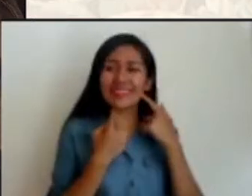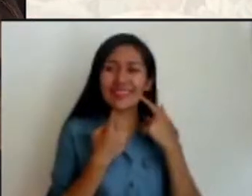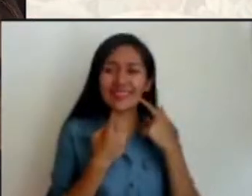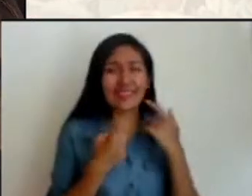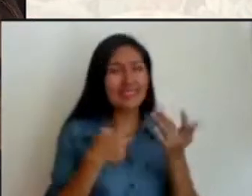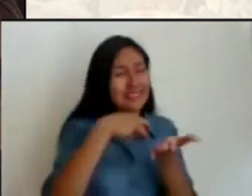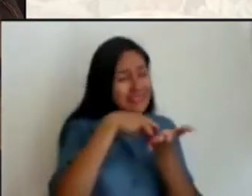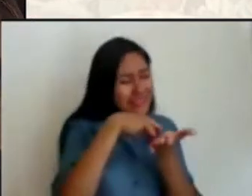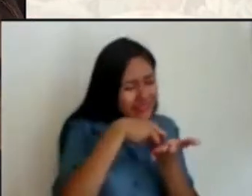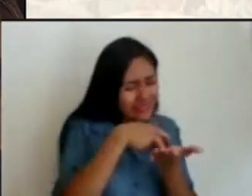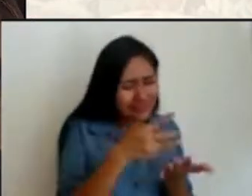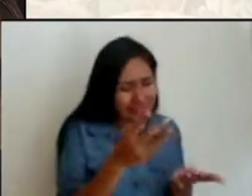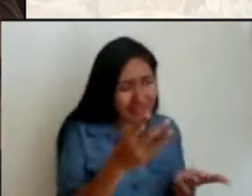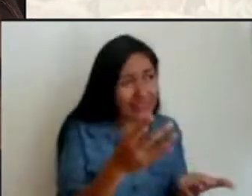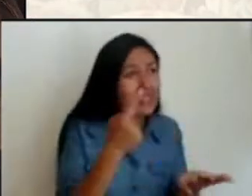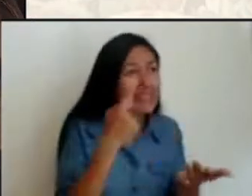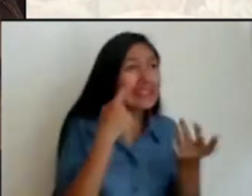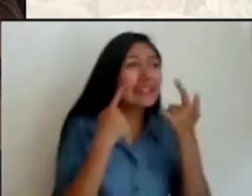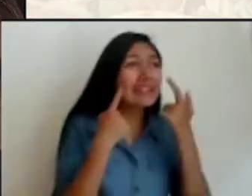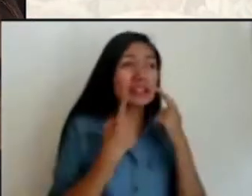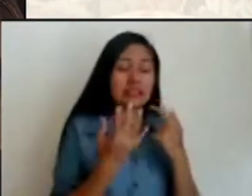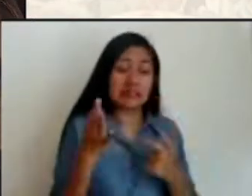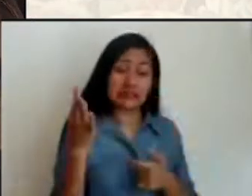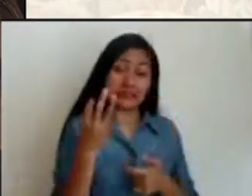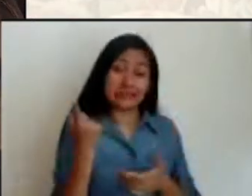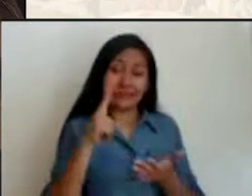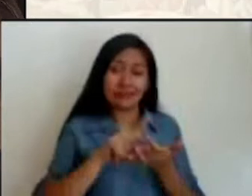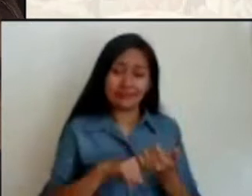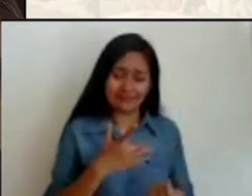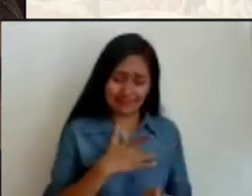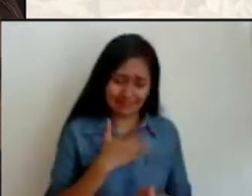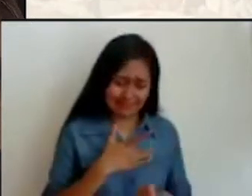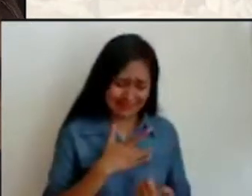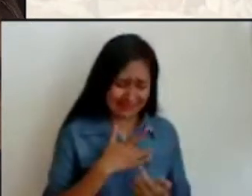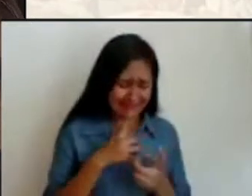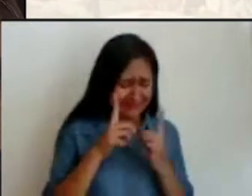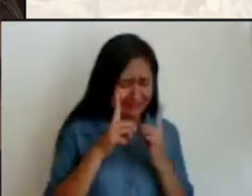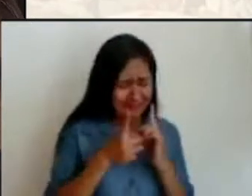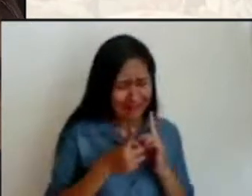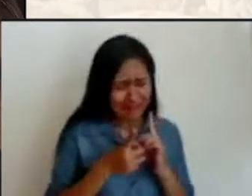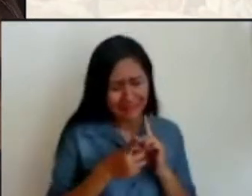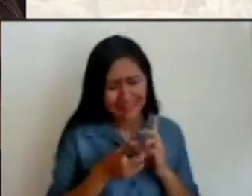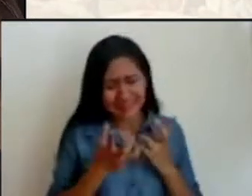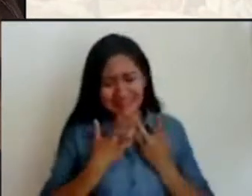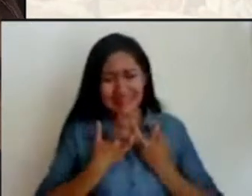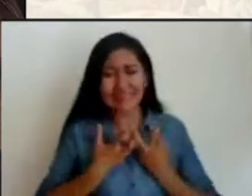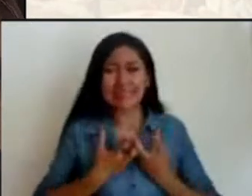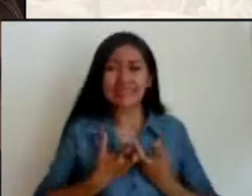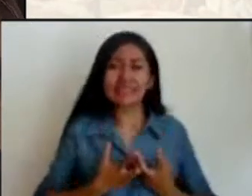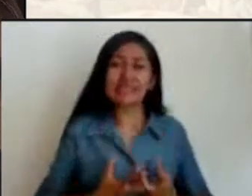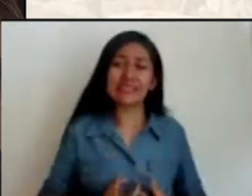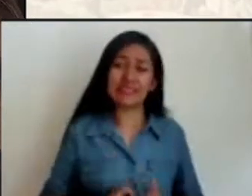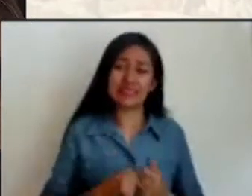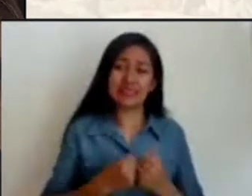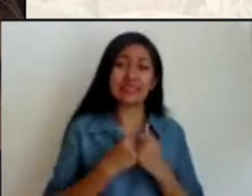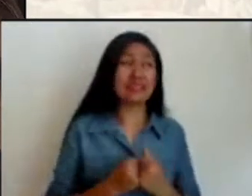arrodillados, podríamos decir, mezcladas de dolor, de reconocimiento y de besar esta